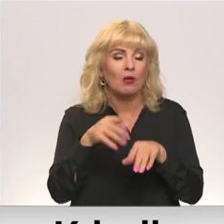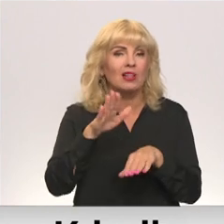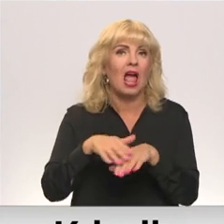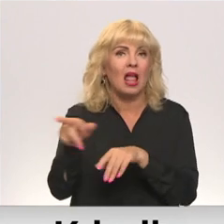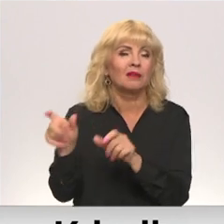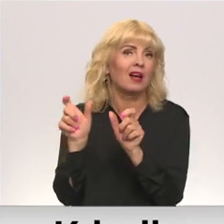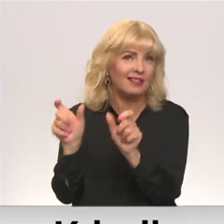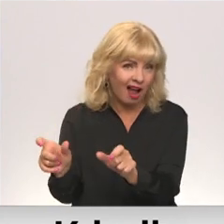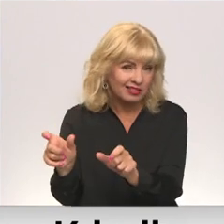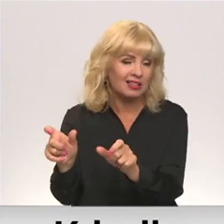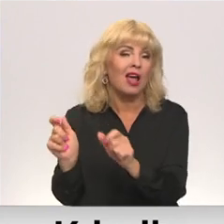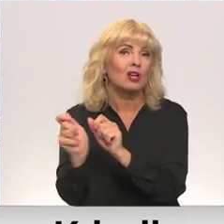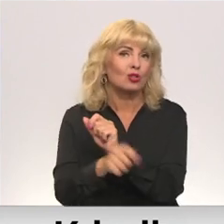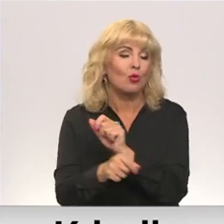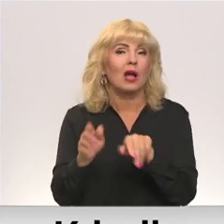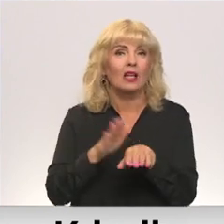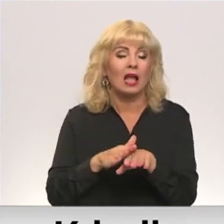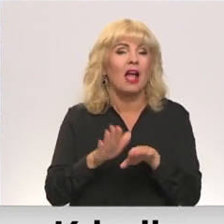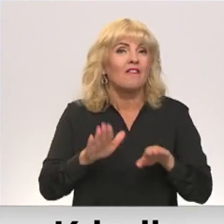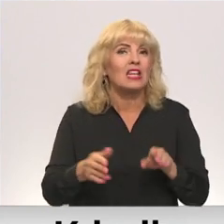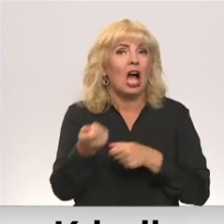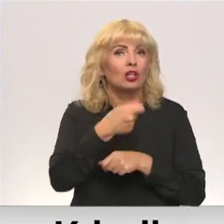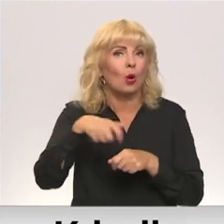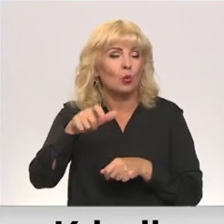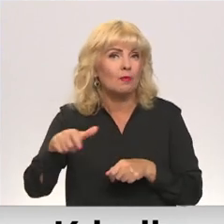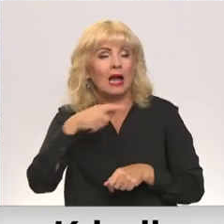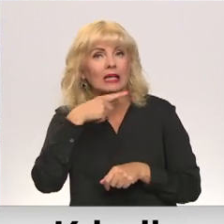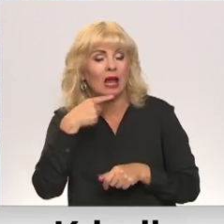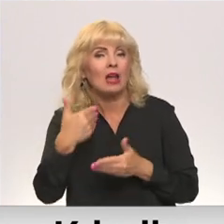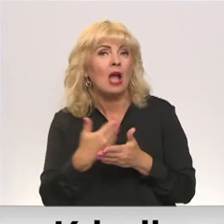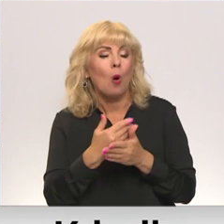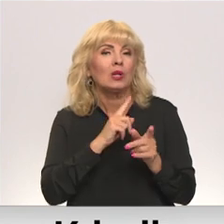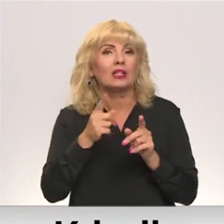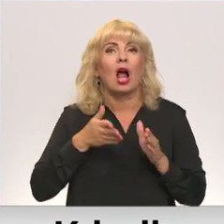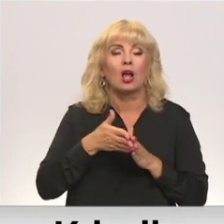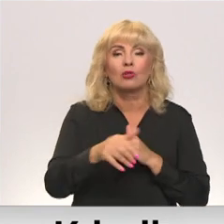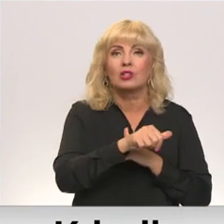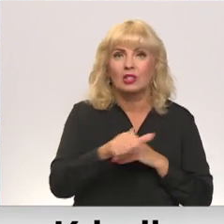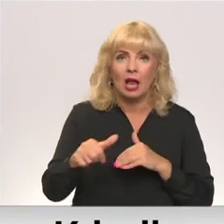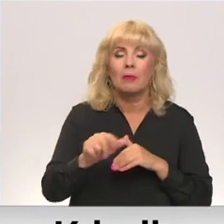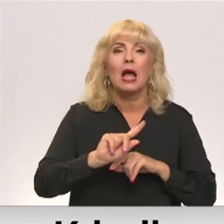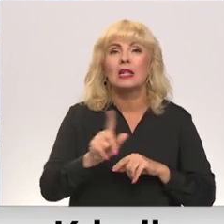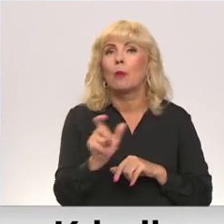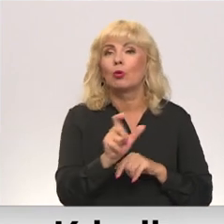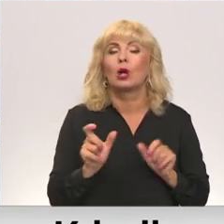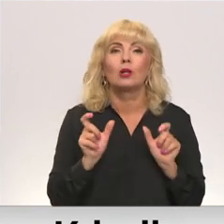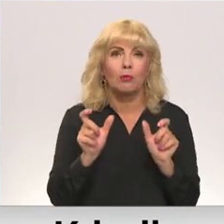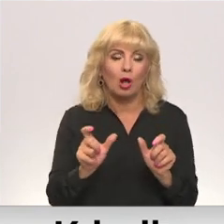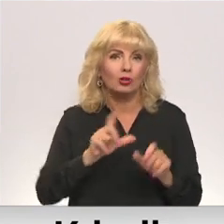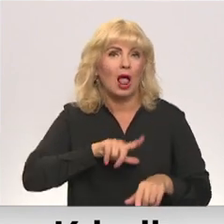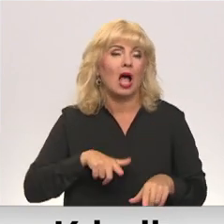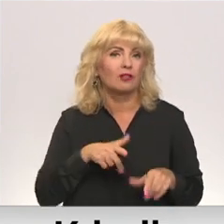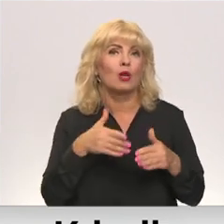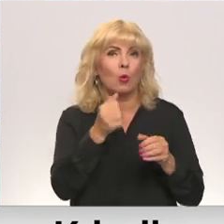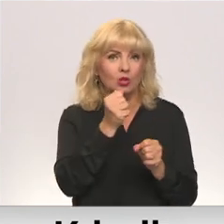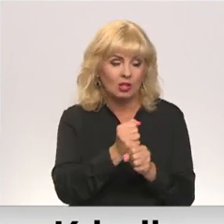dēļ. Tomēr vietējiem uzņēmējiem ir bažas, ka Krievija jauno tranzīta ceļu jebkurā brīdī var bloķēt Latvijas ostām radot